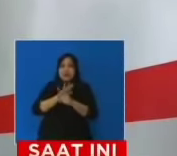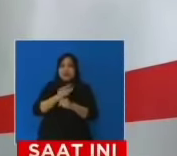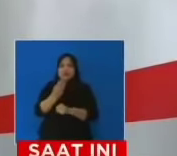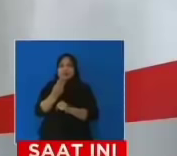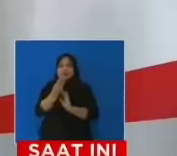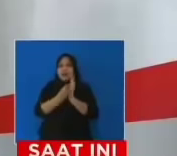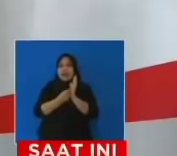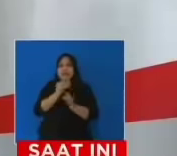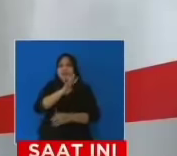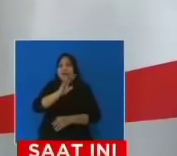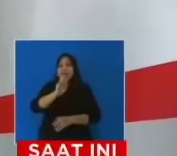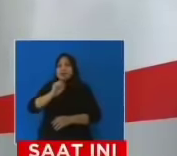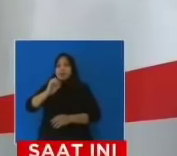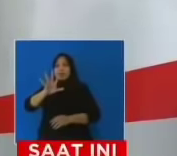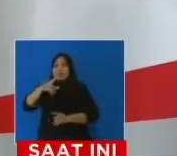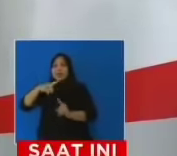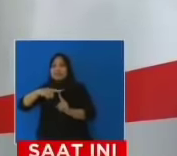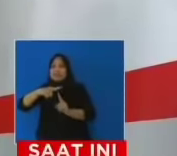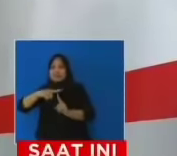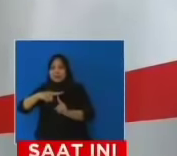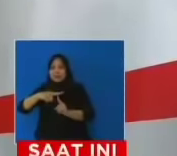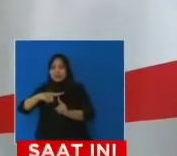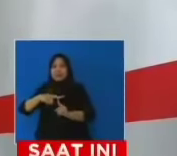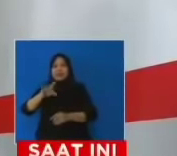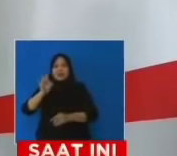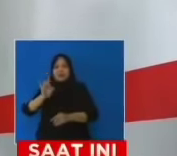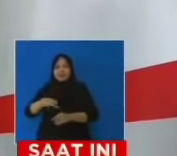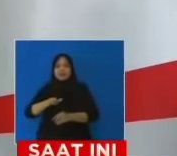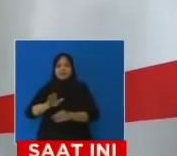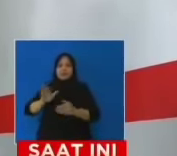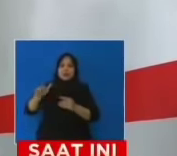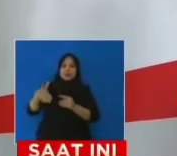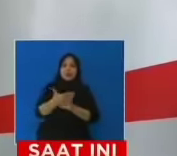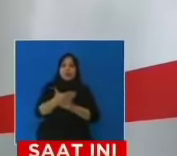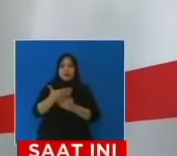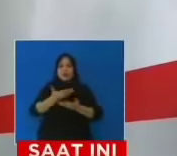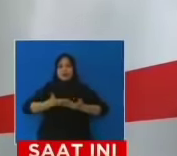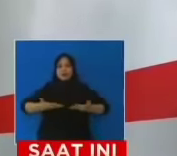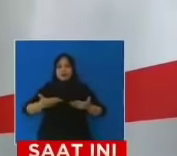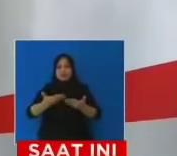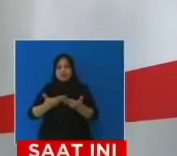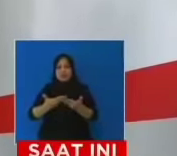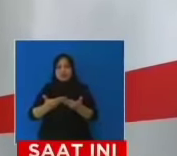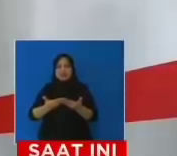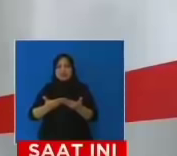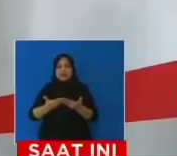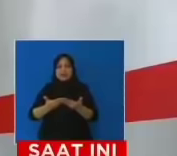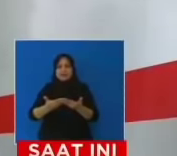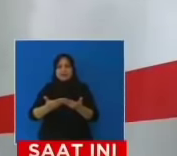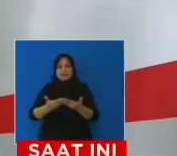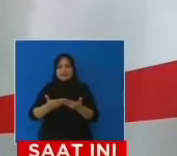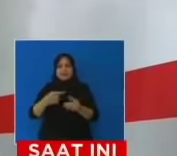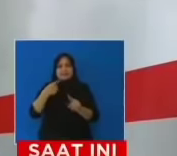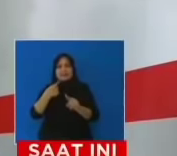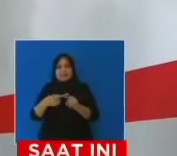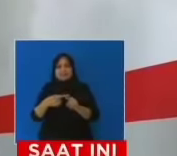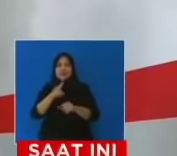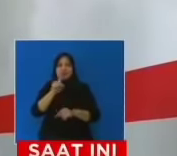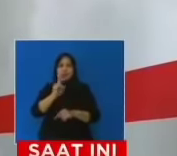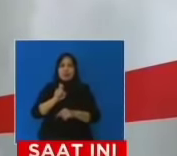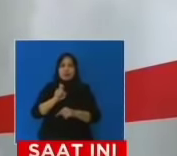405 triliun rupiah, termasuk untuk perlindungan sosial dan berbagai keringanan biaya rumah